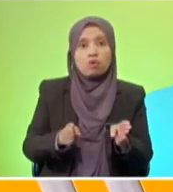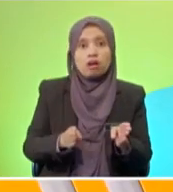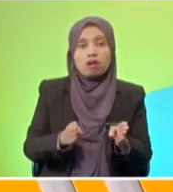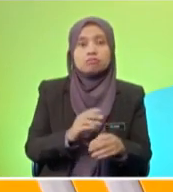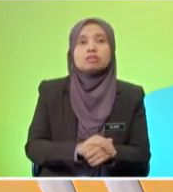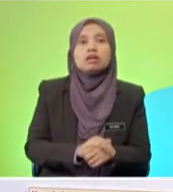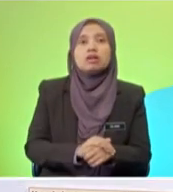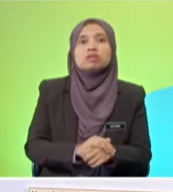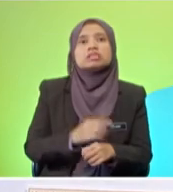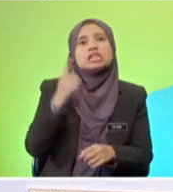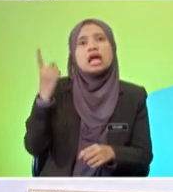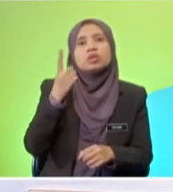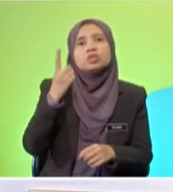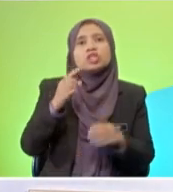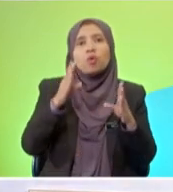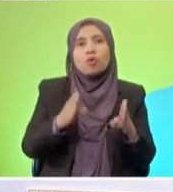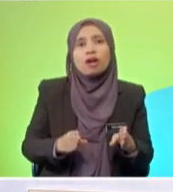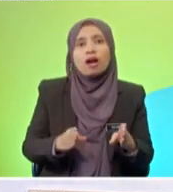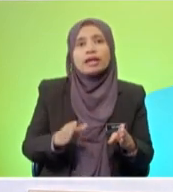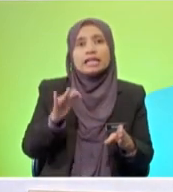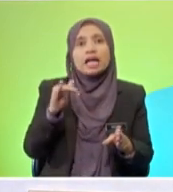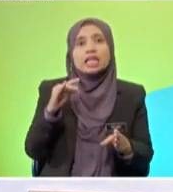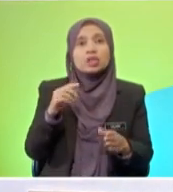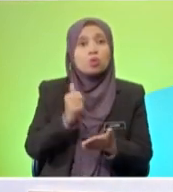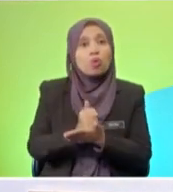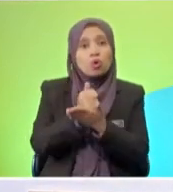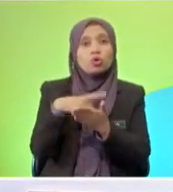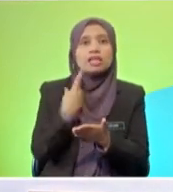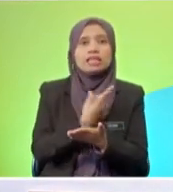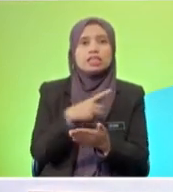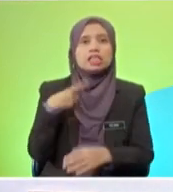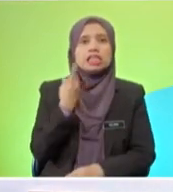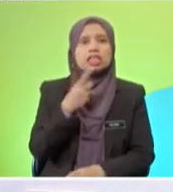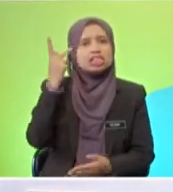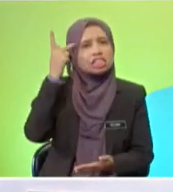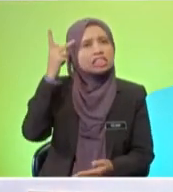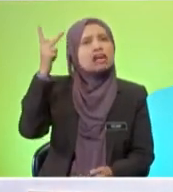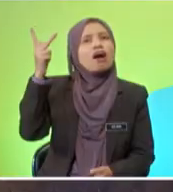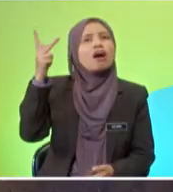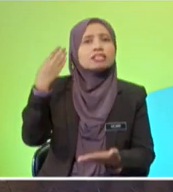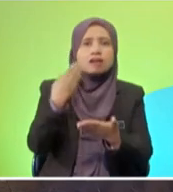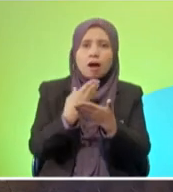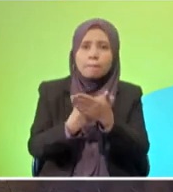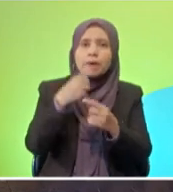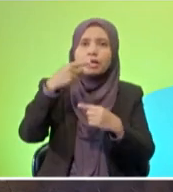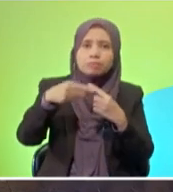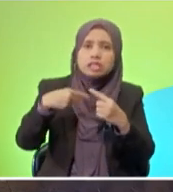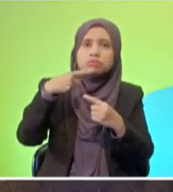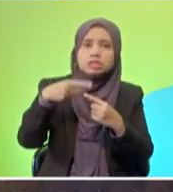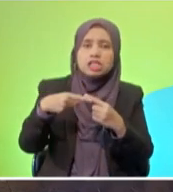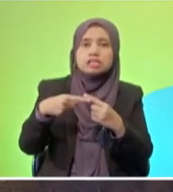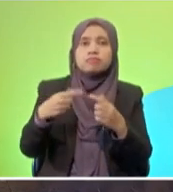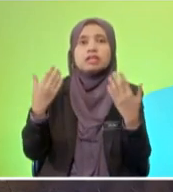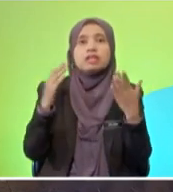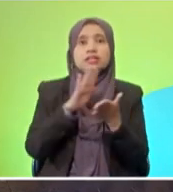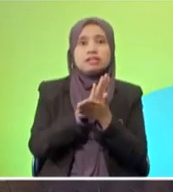orang yang menolong kita kita akan kenang dia Sampai bila-bila betul jadi ada dua